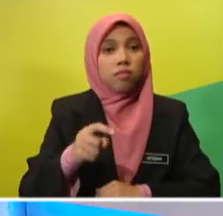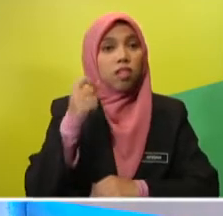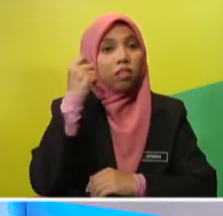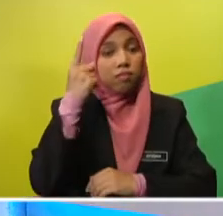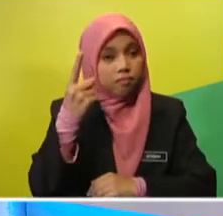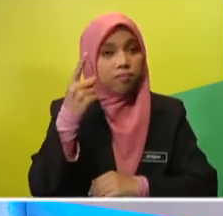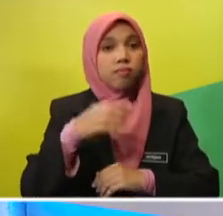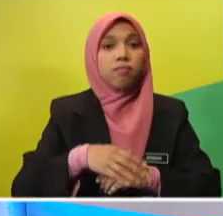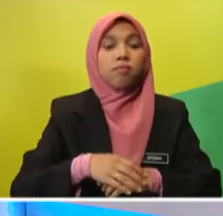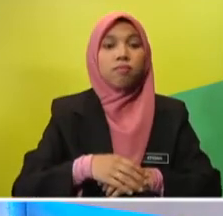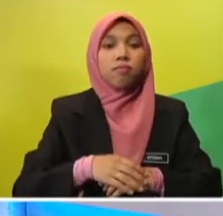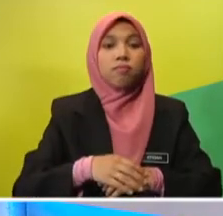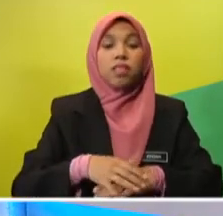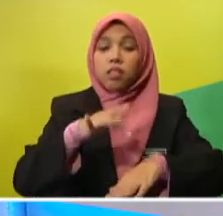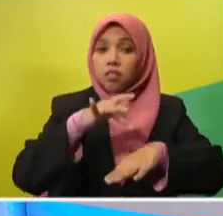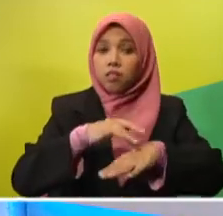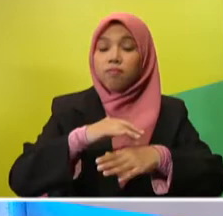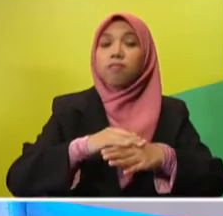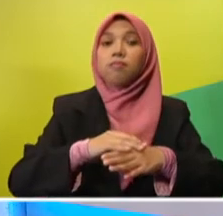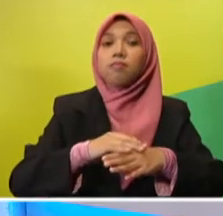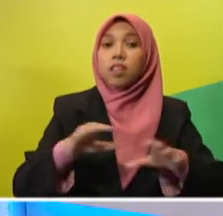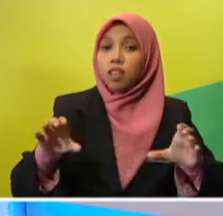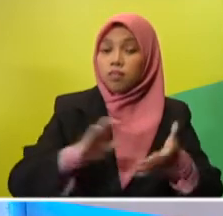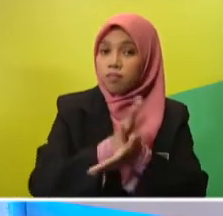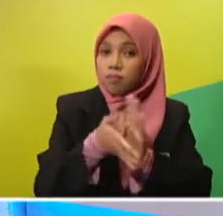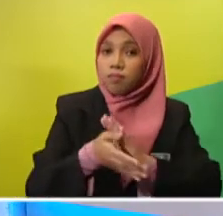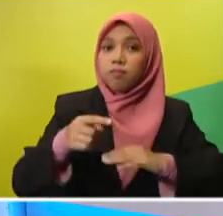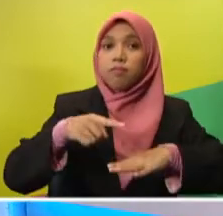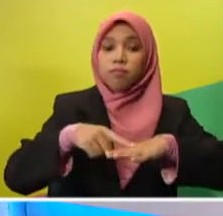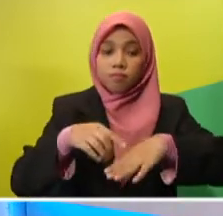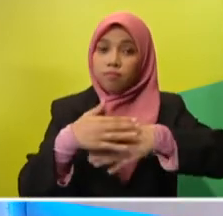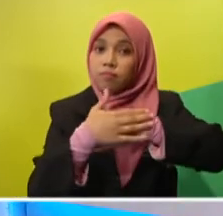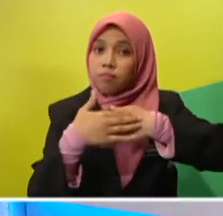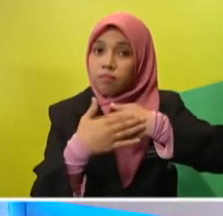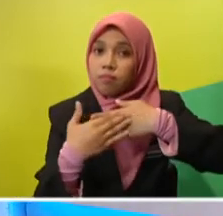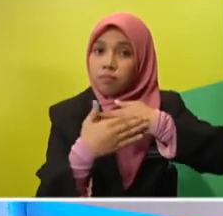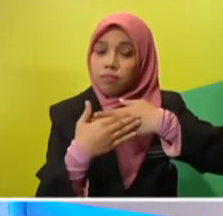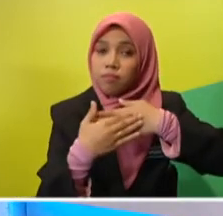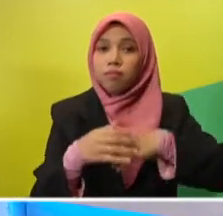di belakang tapak tangan. Ya. Baik, seterusnya cikgu. Okey, seterusnya.